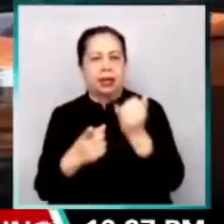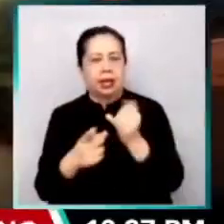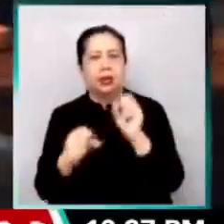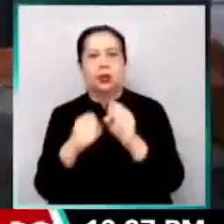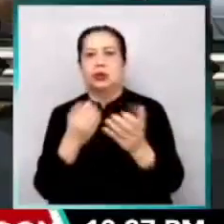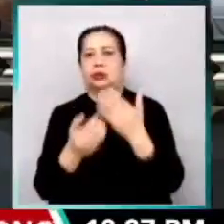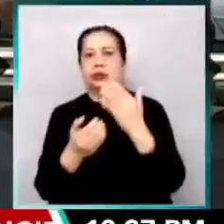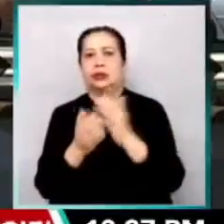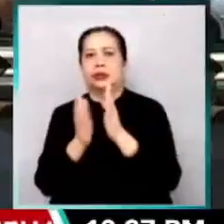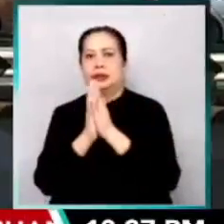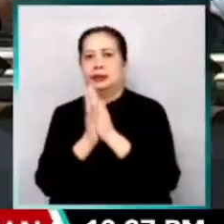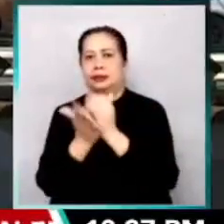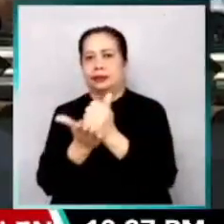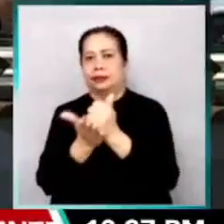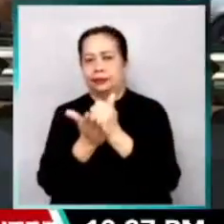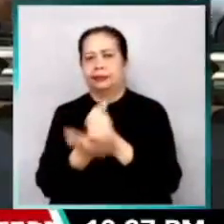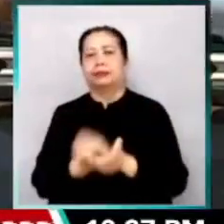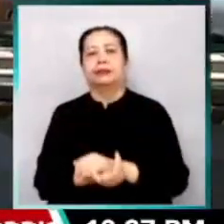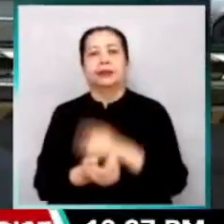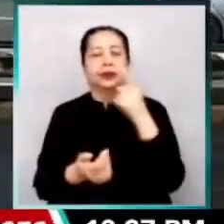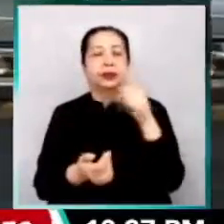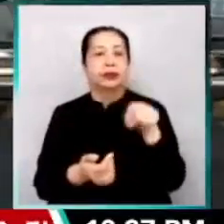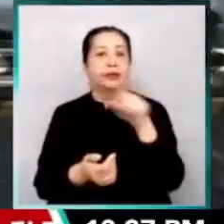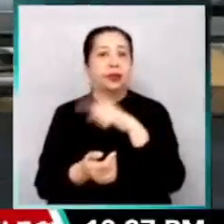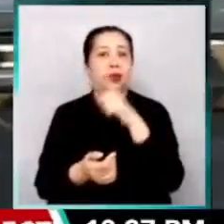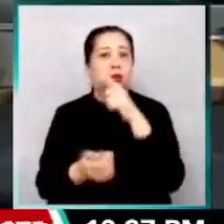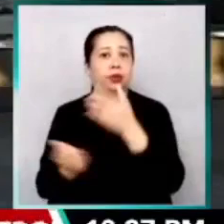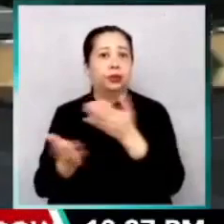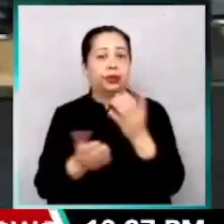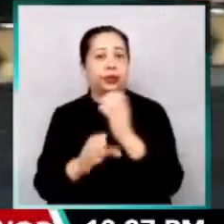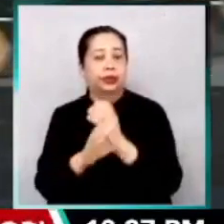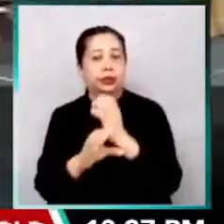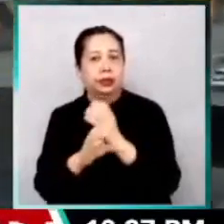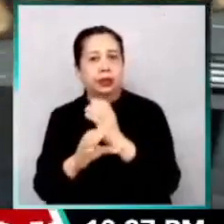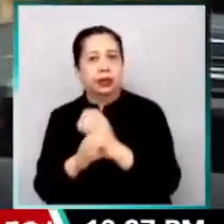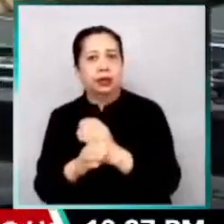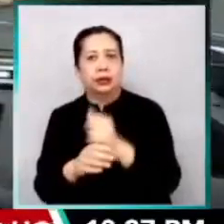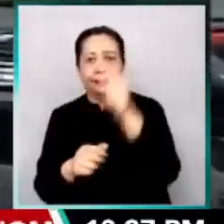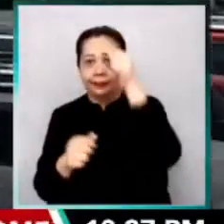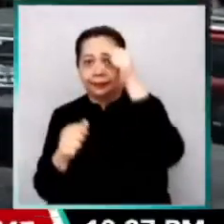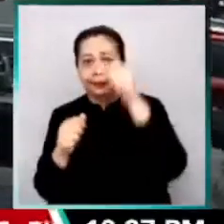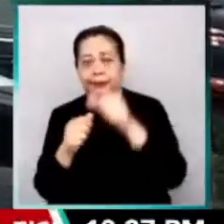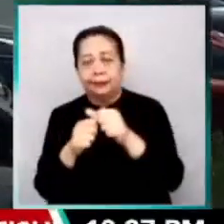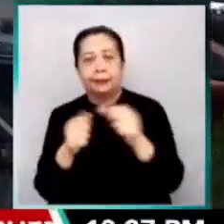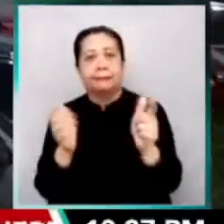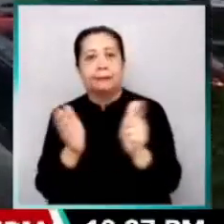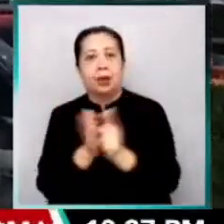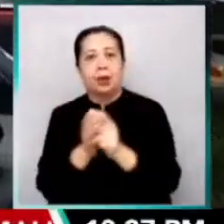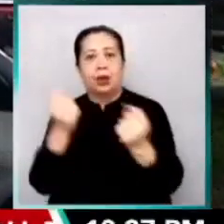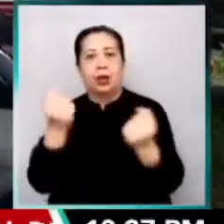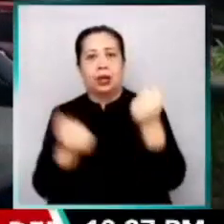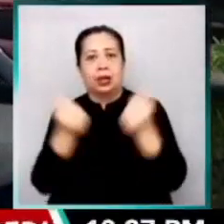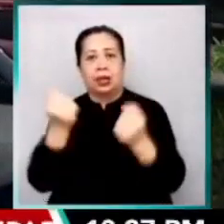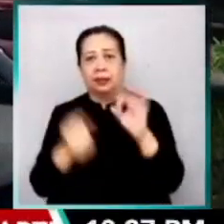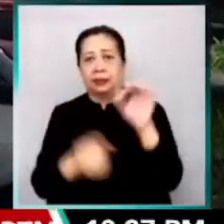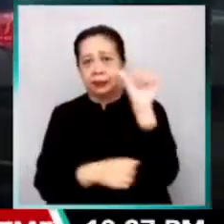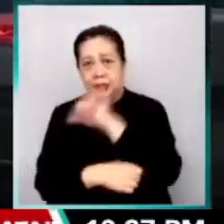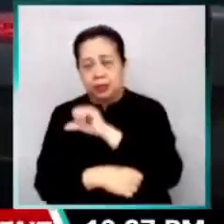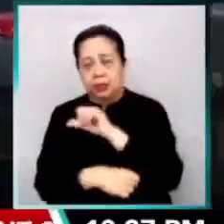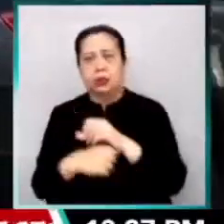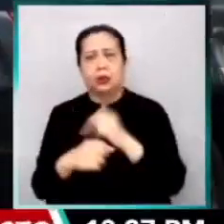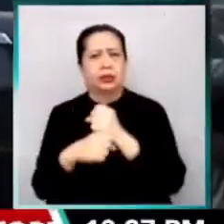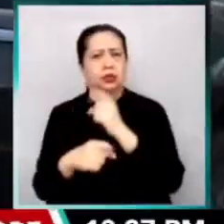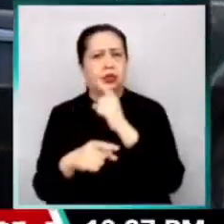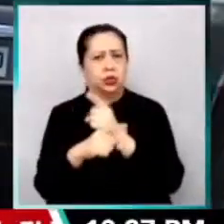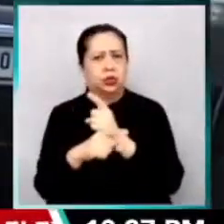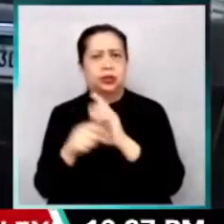ng tulong. Para naman sa mga magdadala ng sasakyan, tatandaan daw na bawal magbaneho kapag nakainom. Siguruhin may sapat